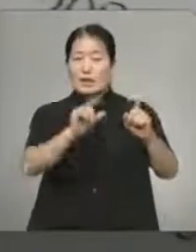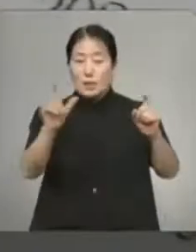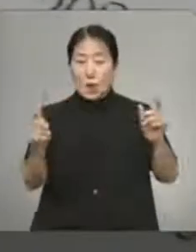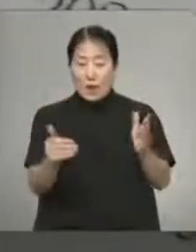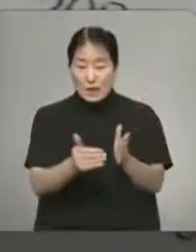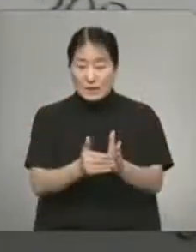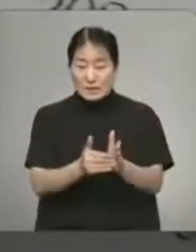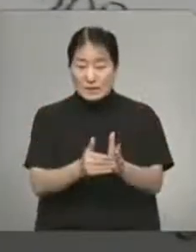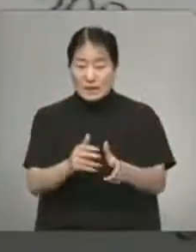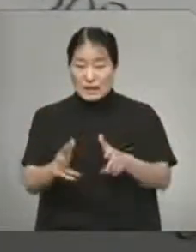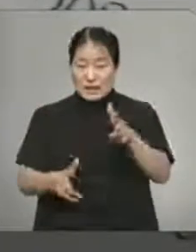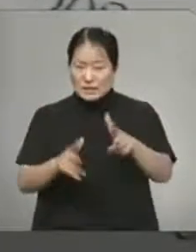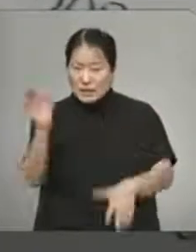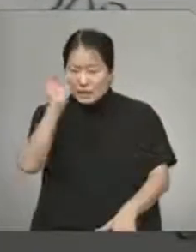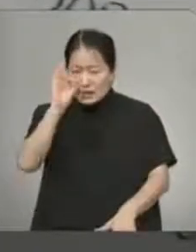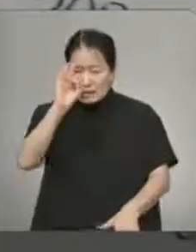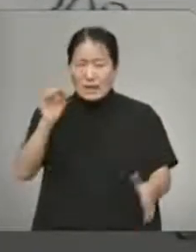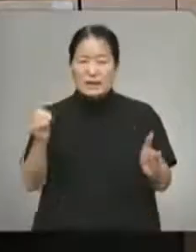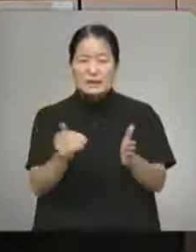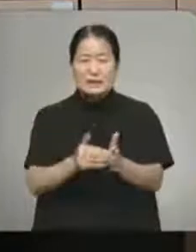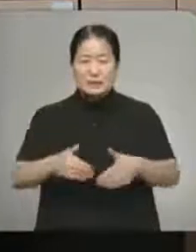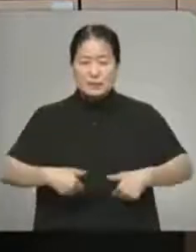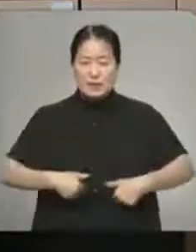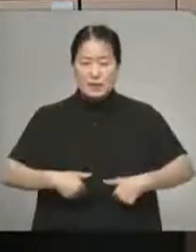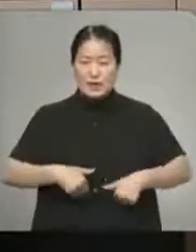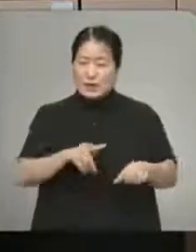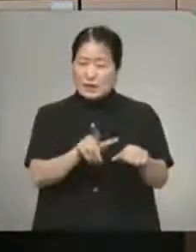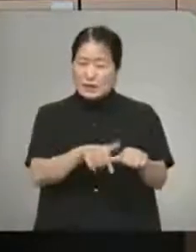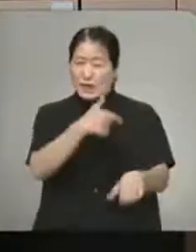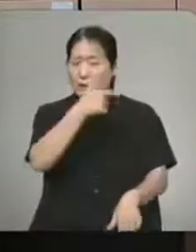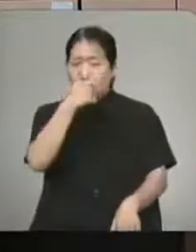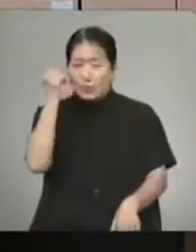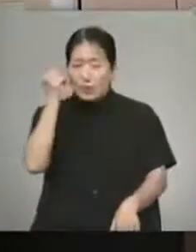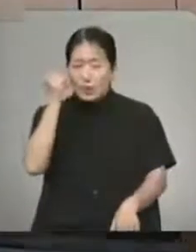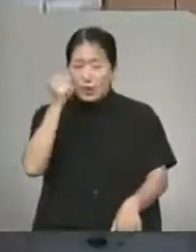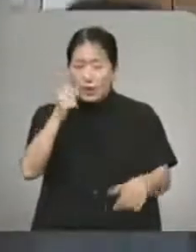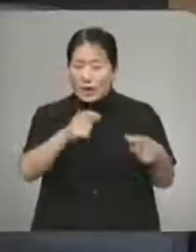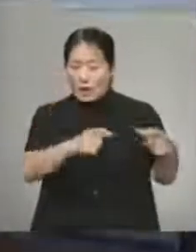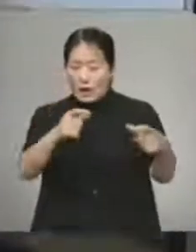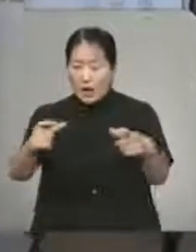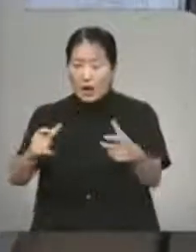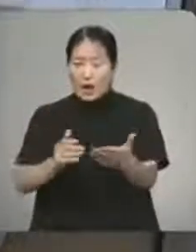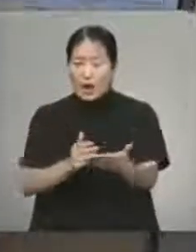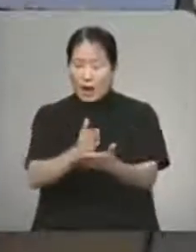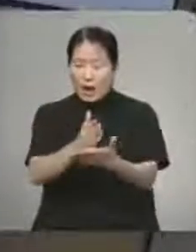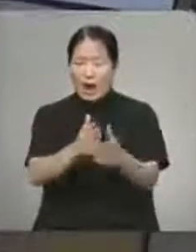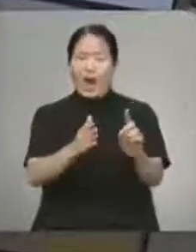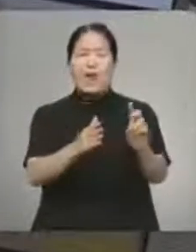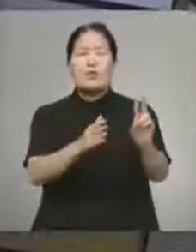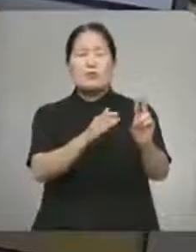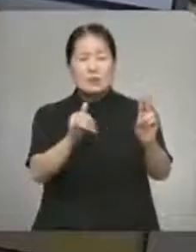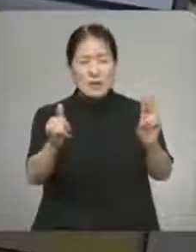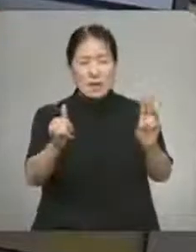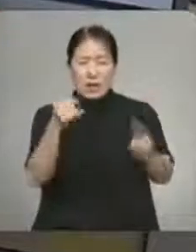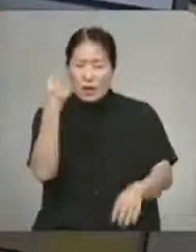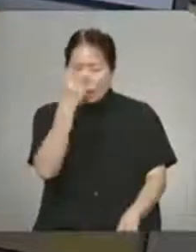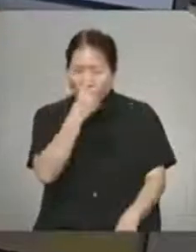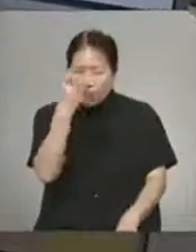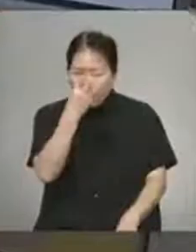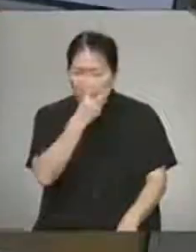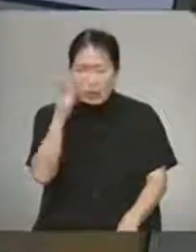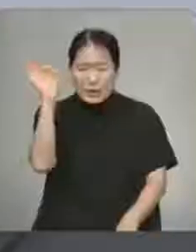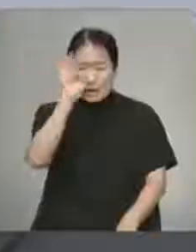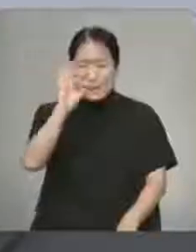마무리 되어야 합니다 하지만 이 짧은 기간 시군별 담당직원 한두명이 현안에 살피고 퉁 내를 발굴